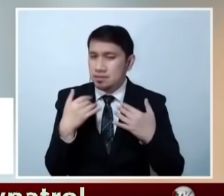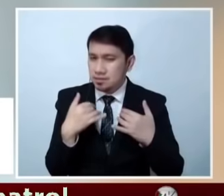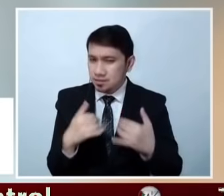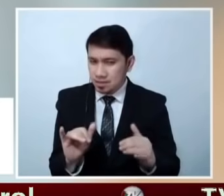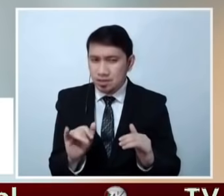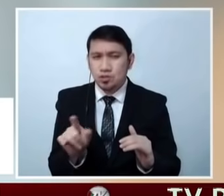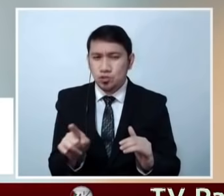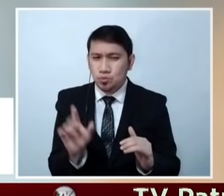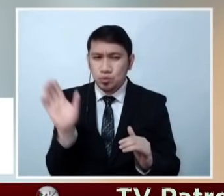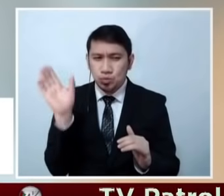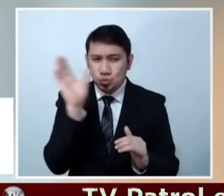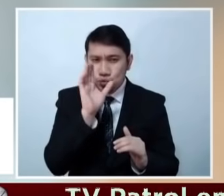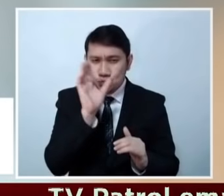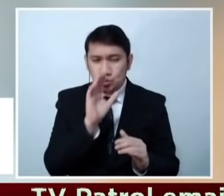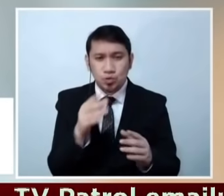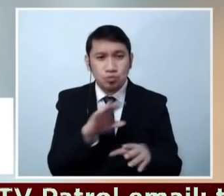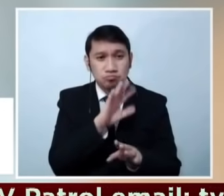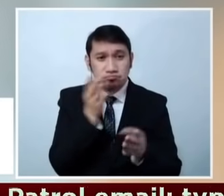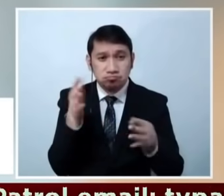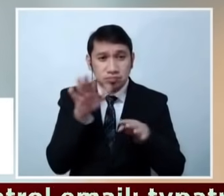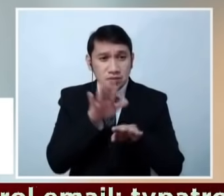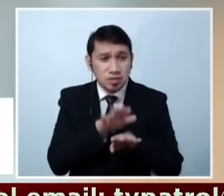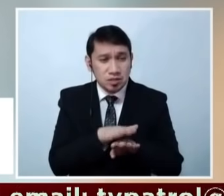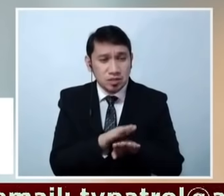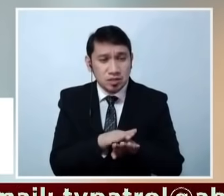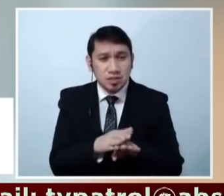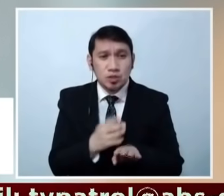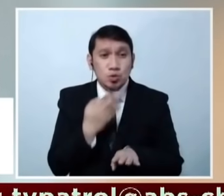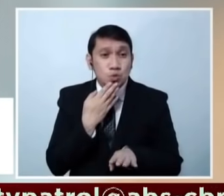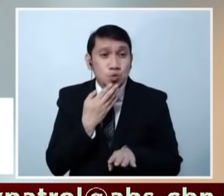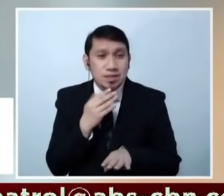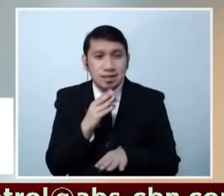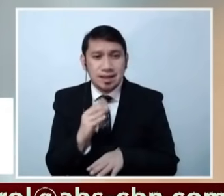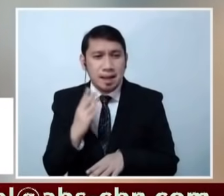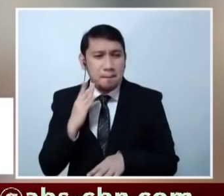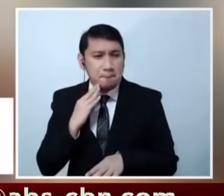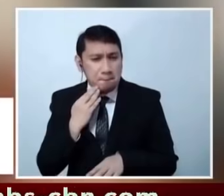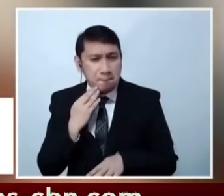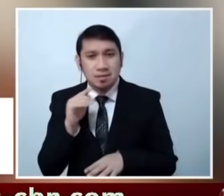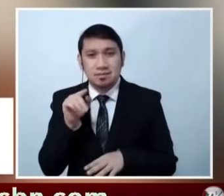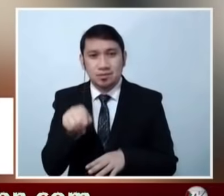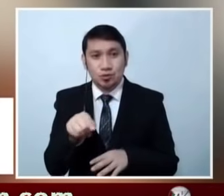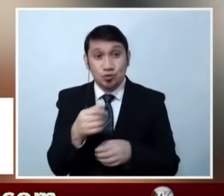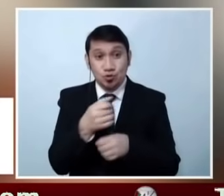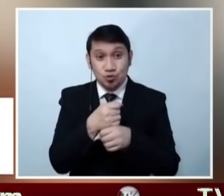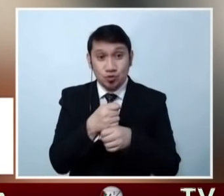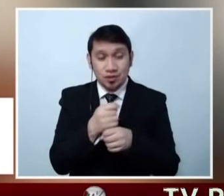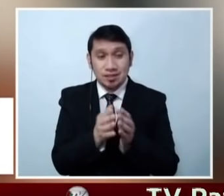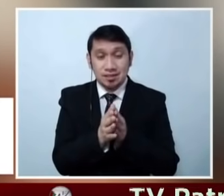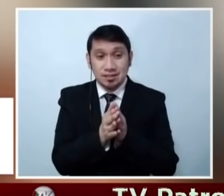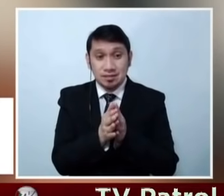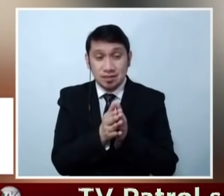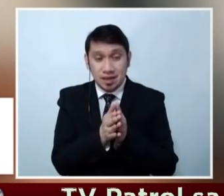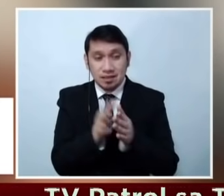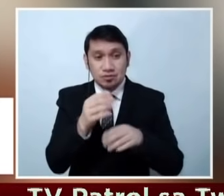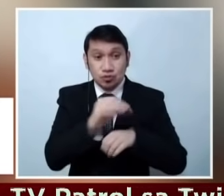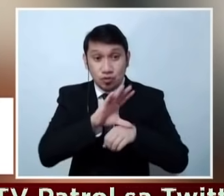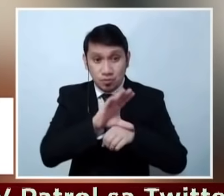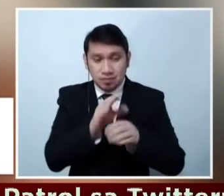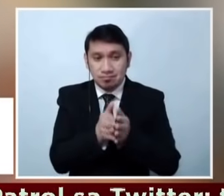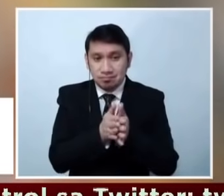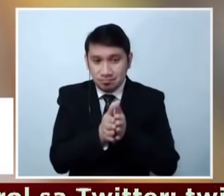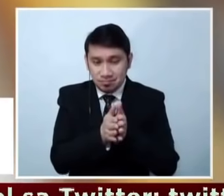ang magkahalong tamis, pait at linamnam ng tsokolating Batirol na isa sa mga paboritong pagkain